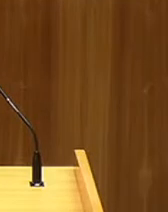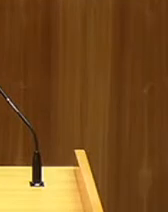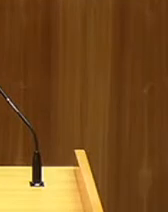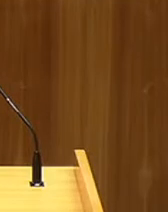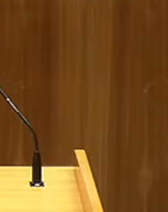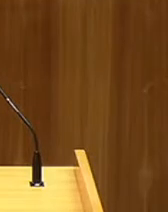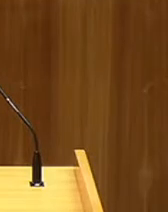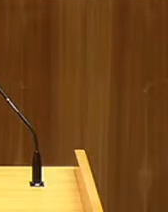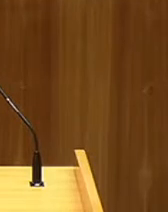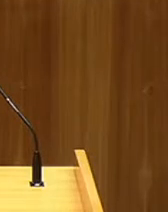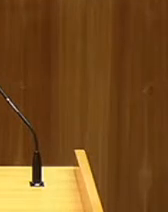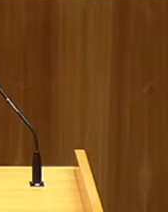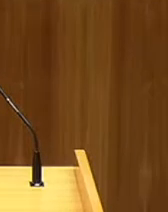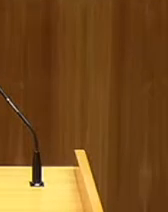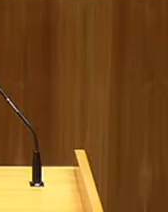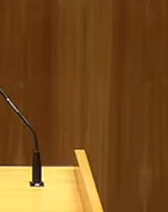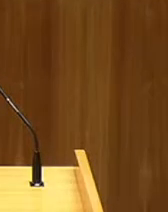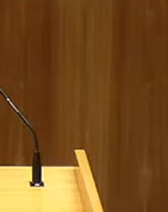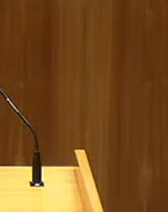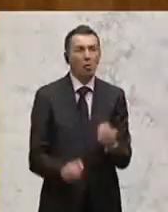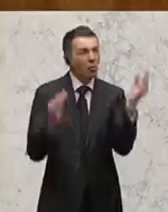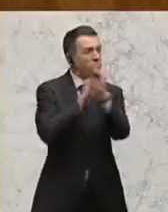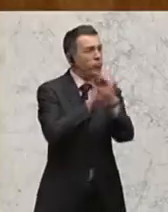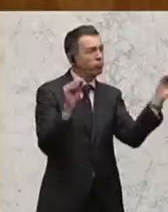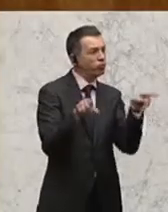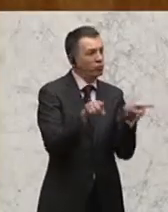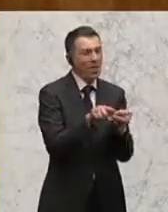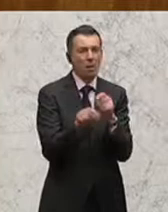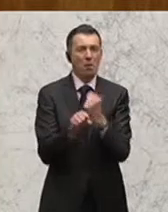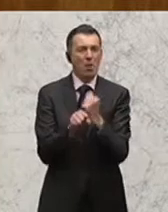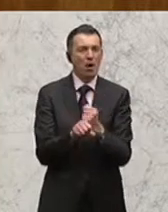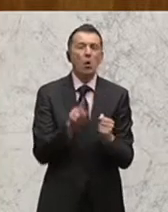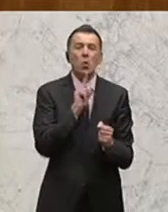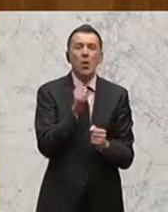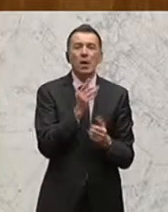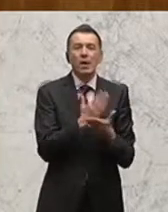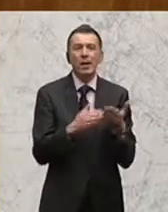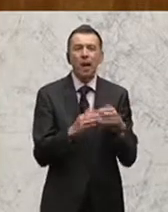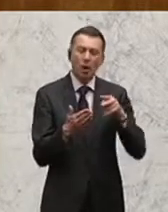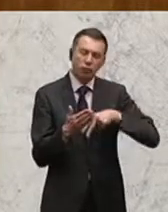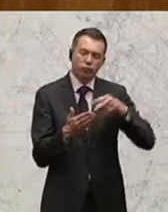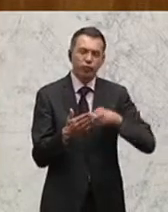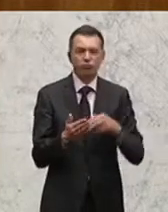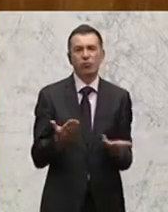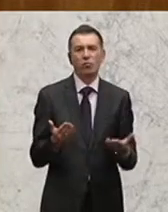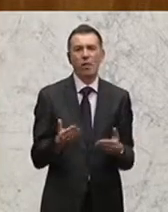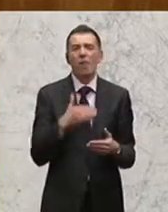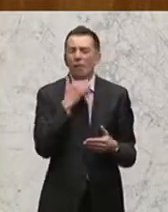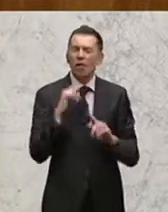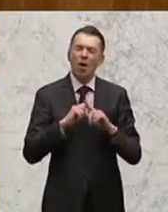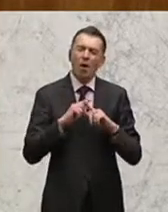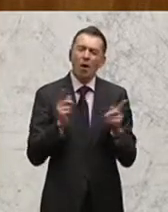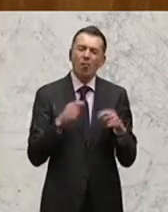getötet. Und dazu aufgerufen wird, so vorzugehen. Das sind nur einige Passagen stellvertretend für viele andere,